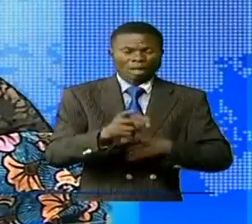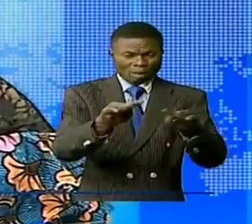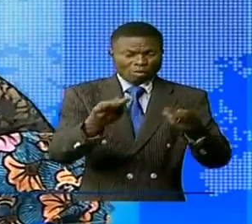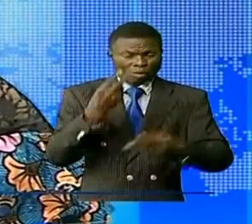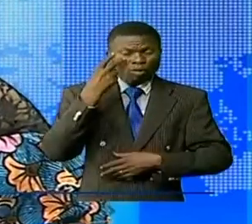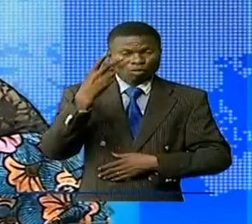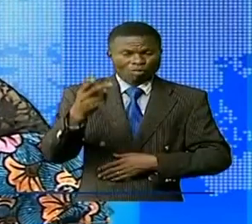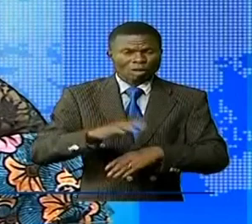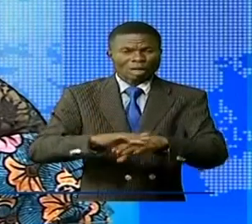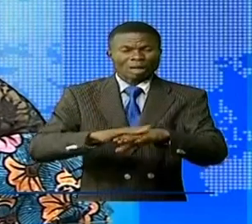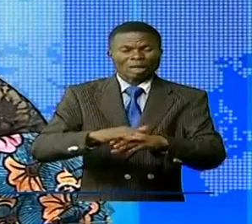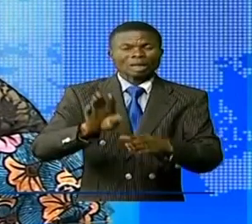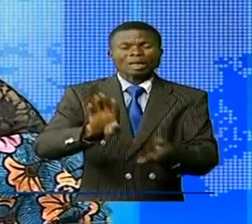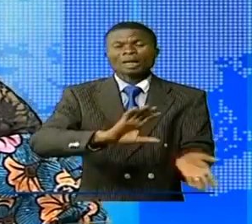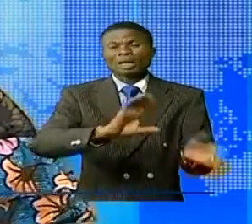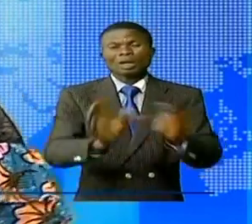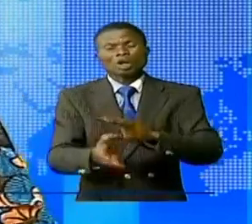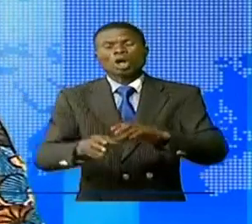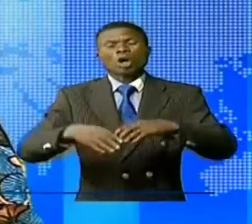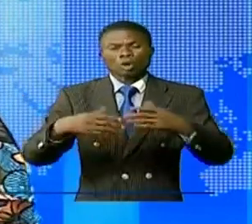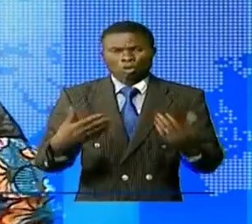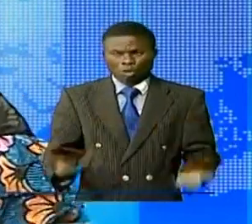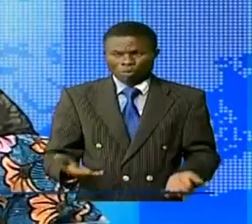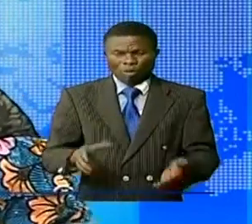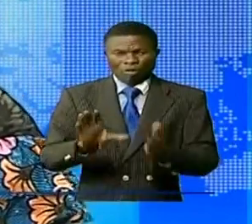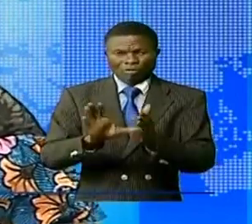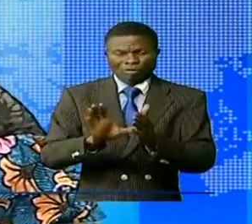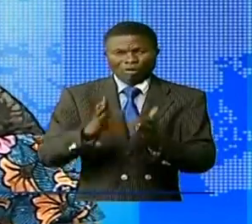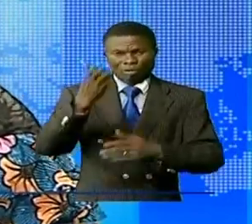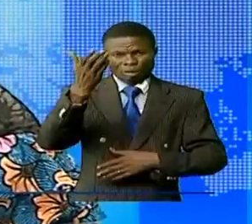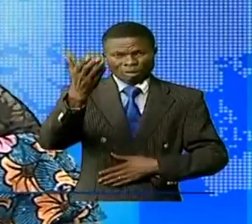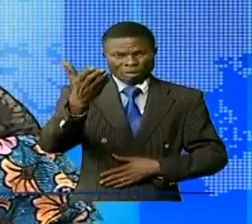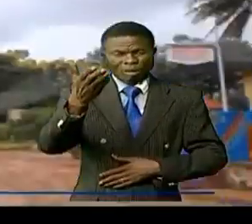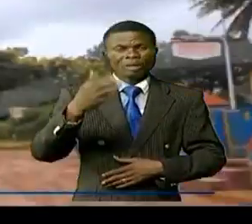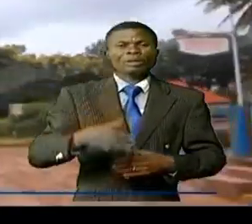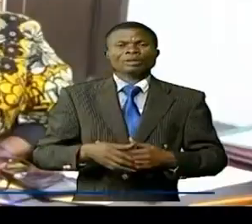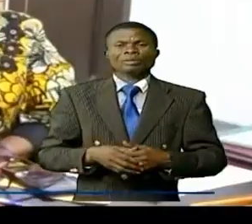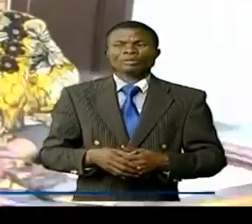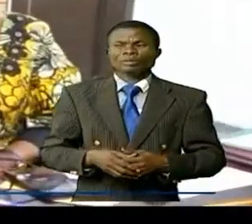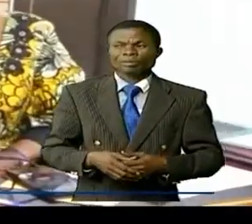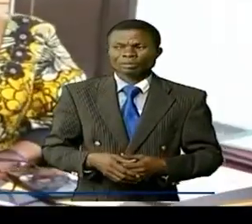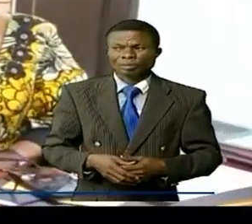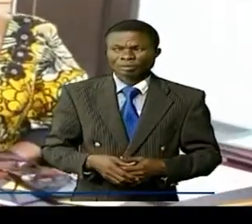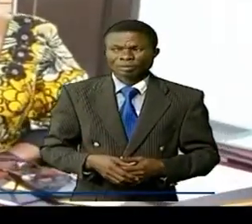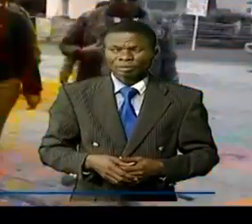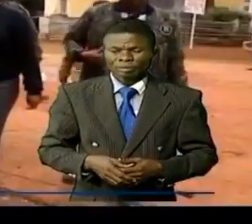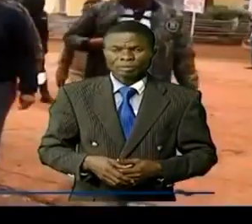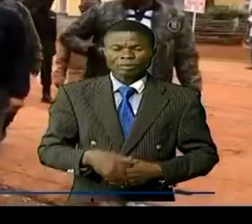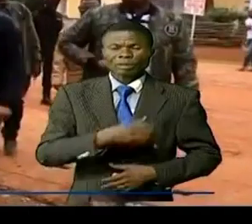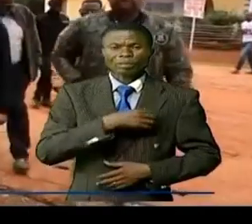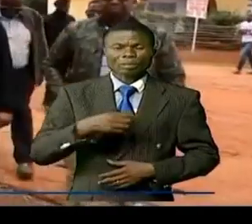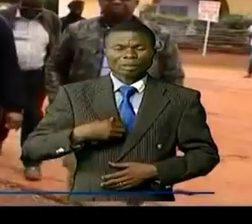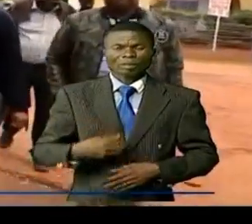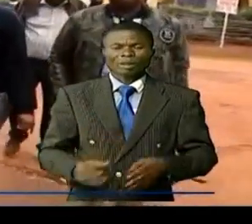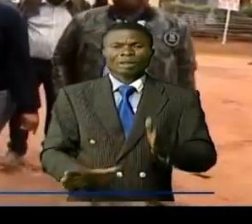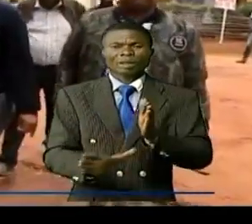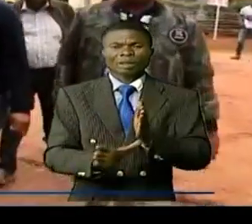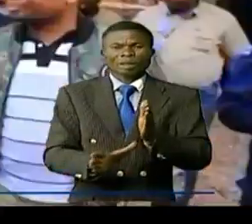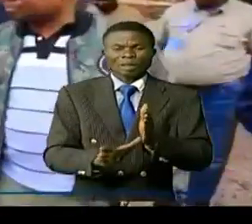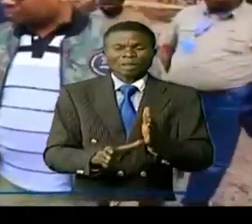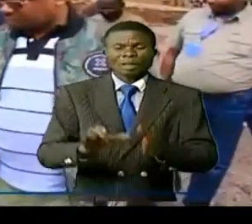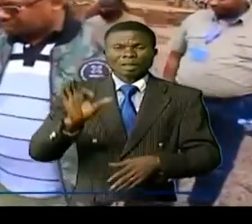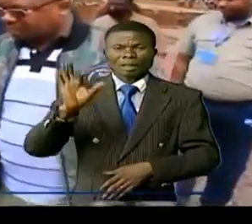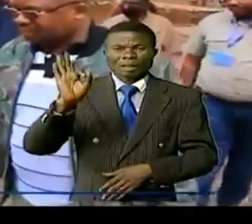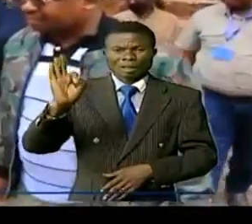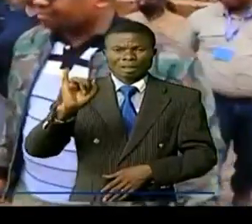pour s'imprégner de la situation. Commentaire dans ces images. Pêché par Fifi Masuka Saini, la délégation conduite par